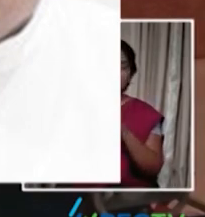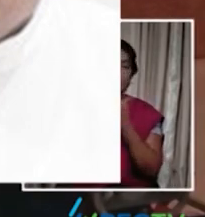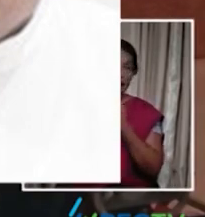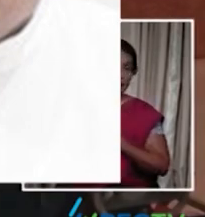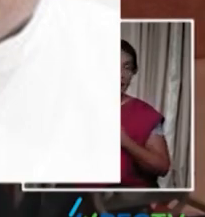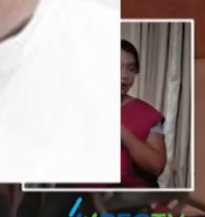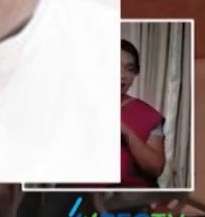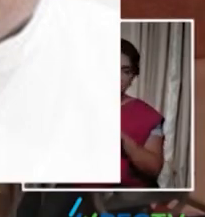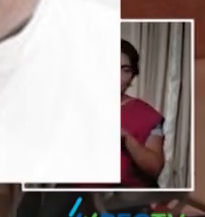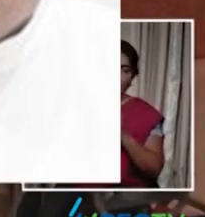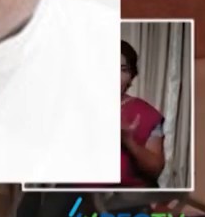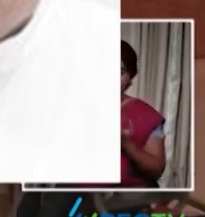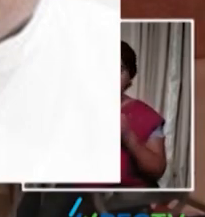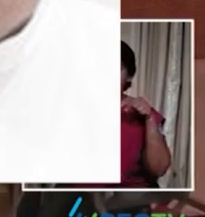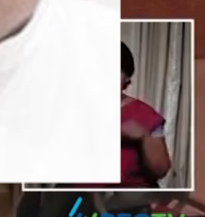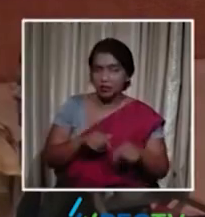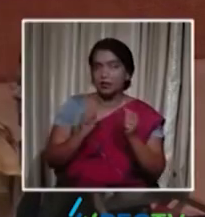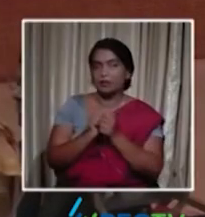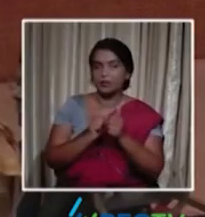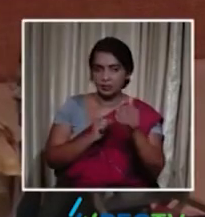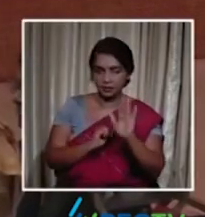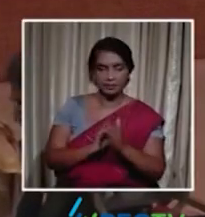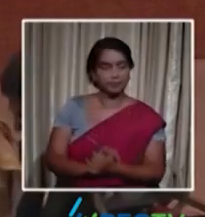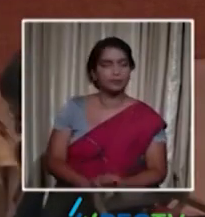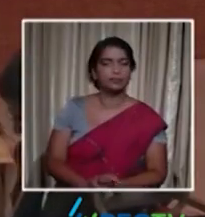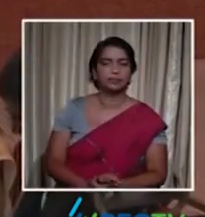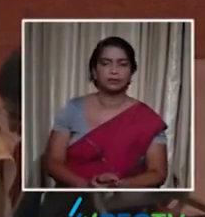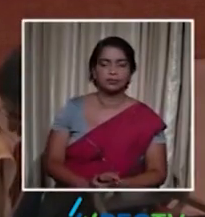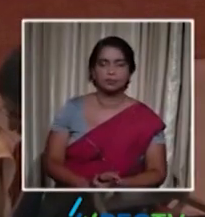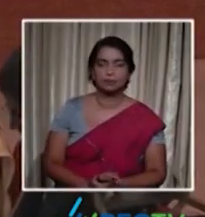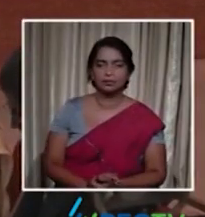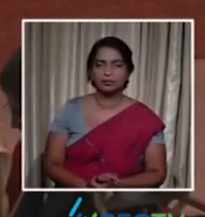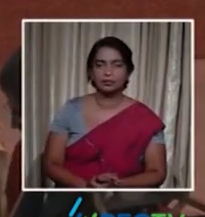පාර්ලිමේන්තු මහලේකම් ධම්මික දසනායක පාර්ලිමේන්තුවට දැනුම් දුන්නා.